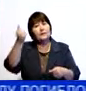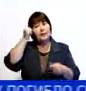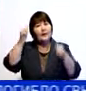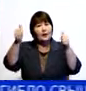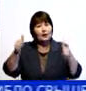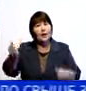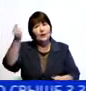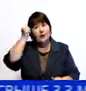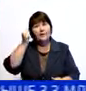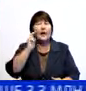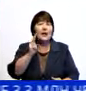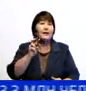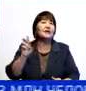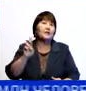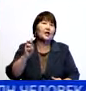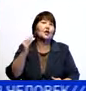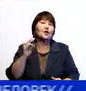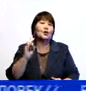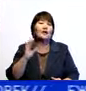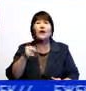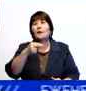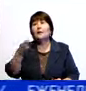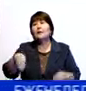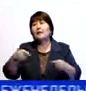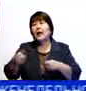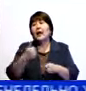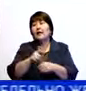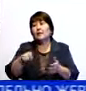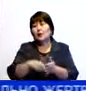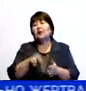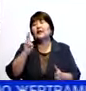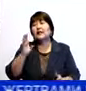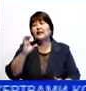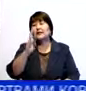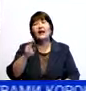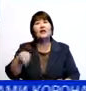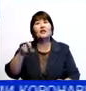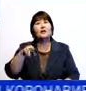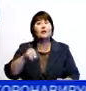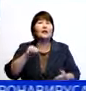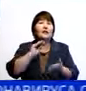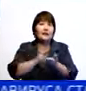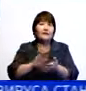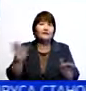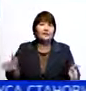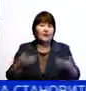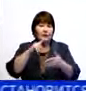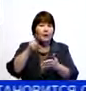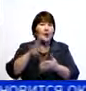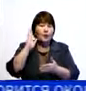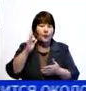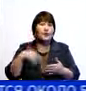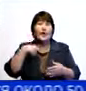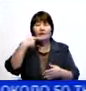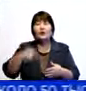доску в память о Камале и Батырхане Шукеновых. Предложение передано акимату города и КСК. Депутат заверил, что все поднятые вопросы будут